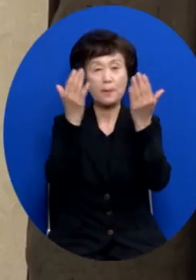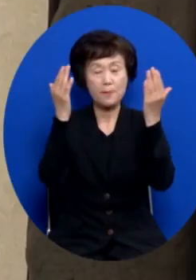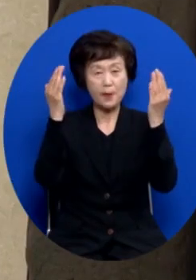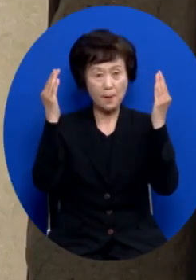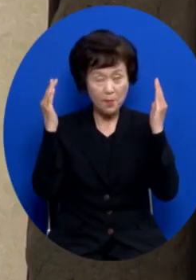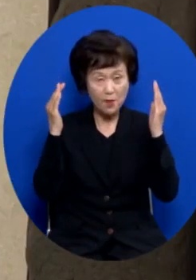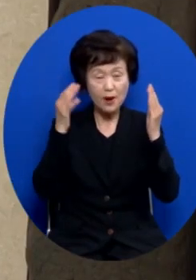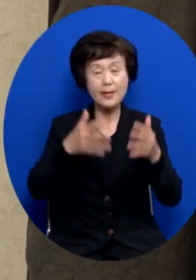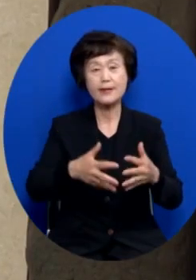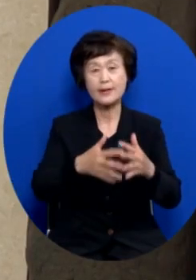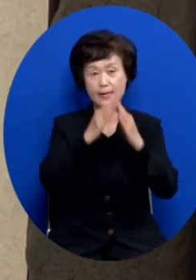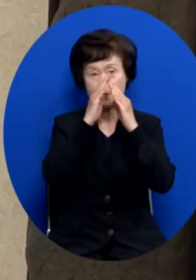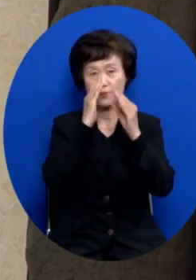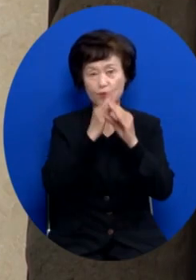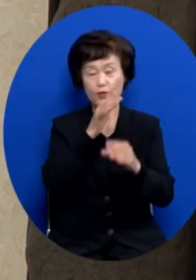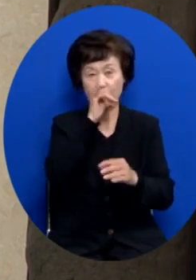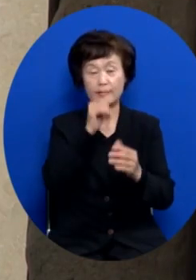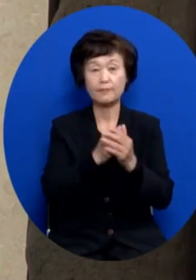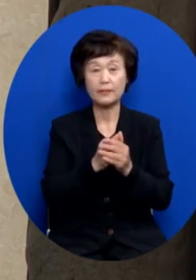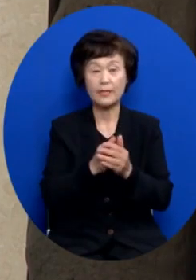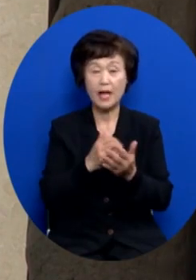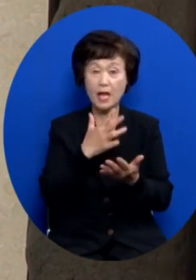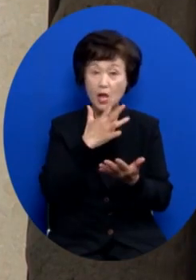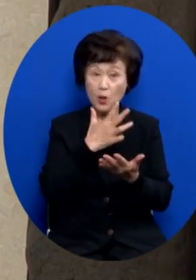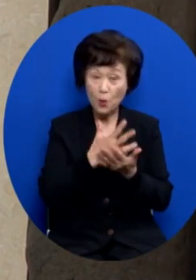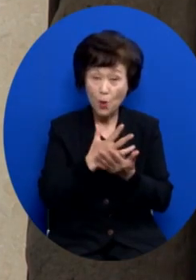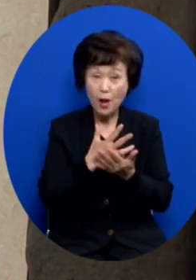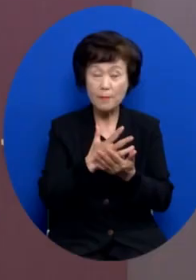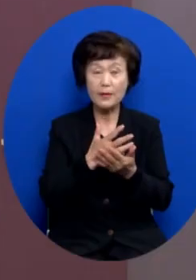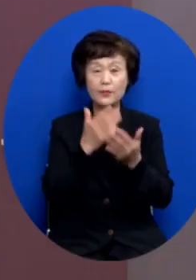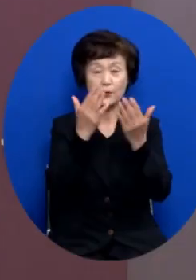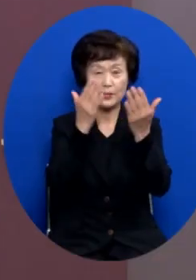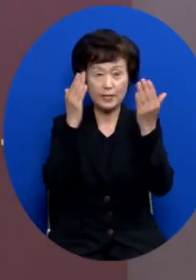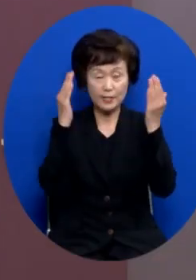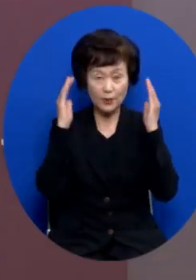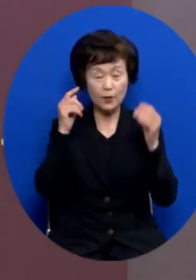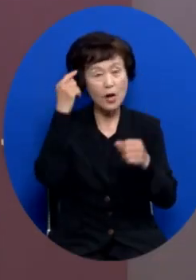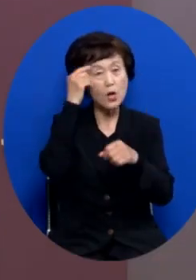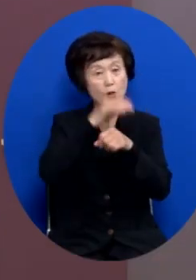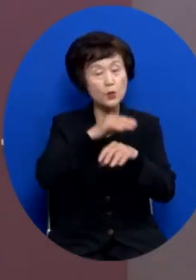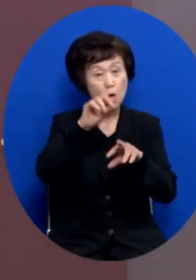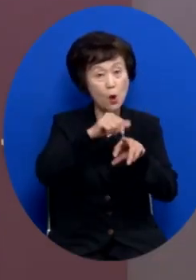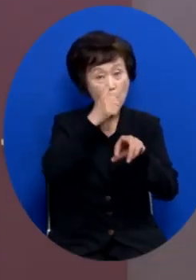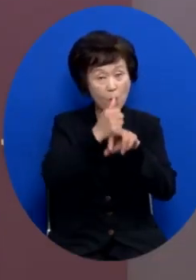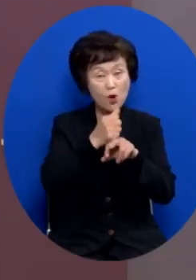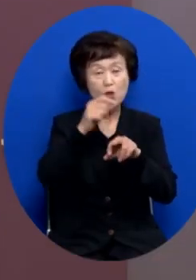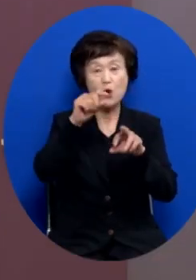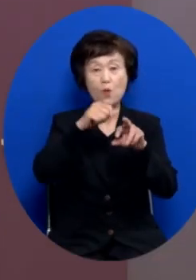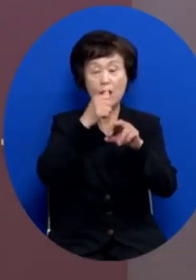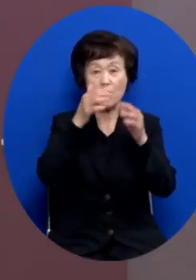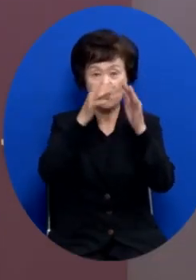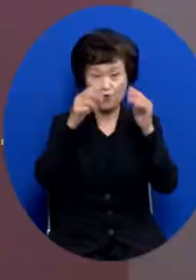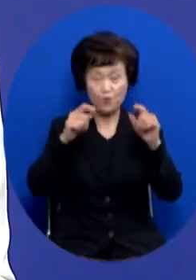중에 있습니다. 현재 노아방주 전시관과 솔로몬 성전의 완공을 앞두고 있습니다.